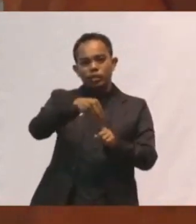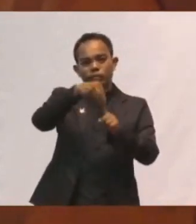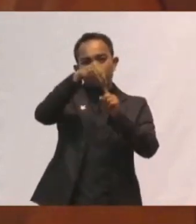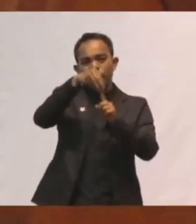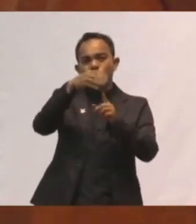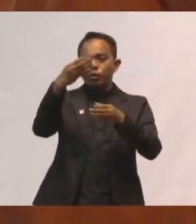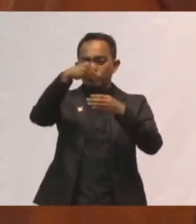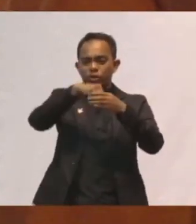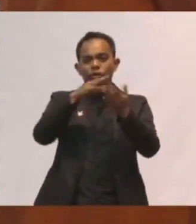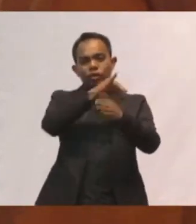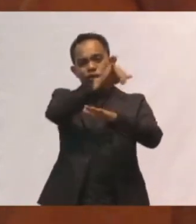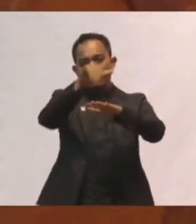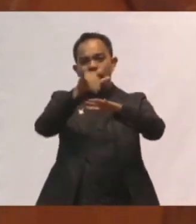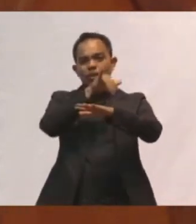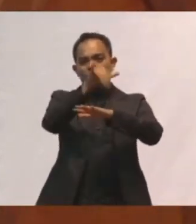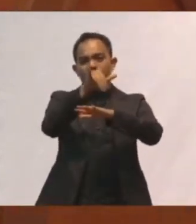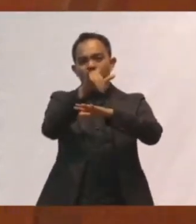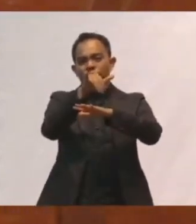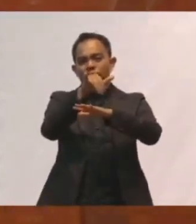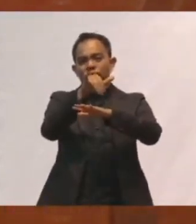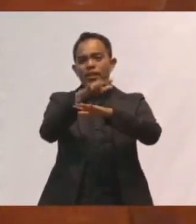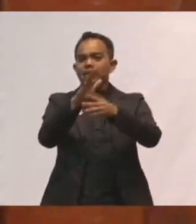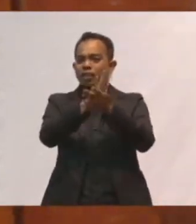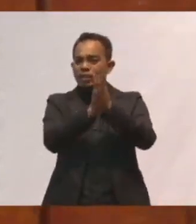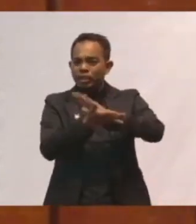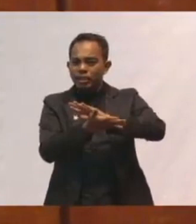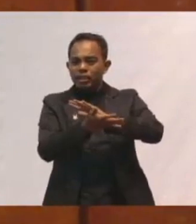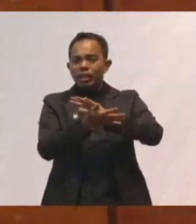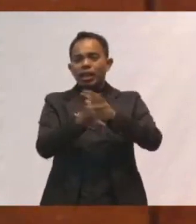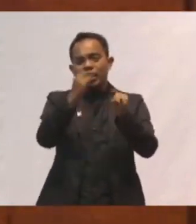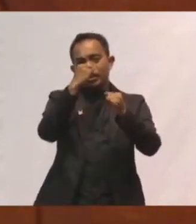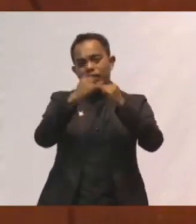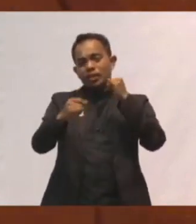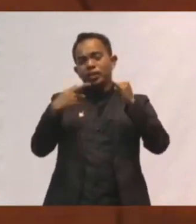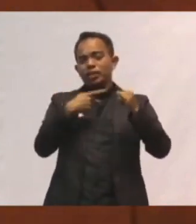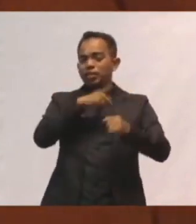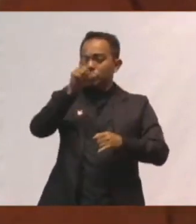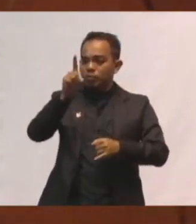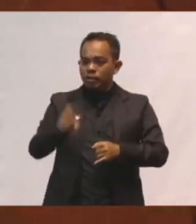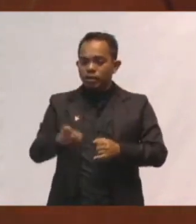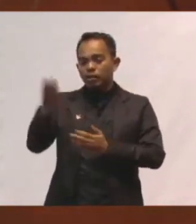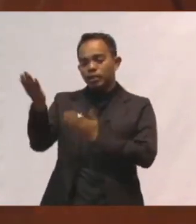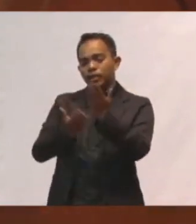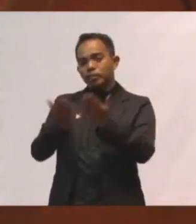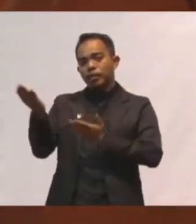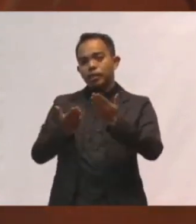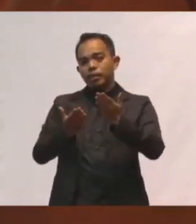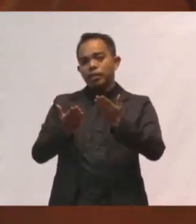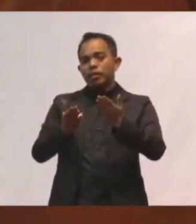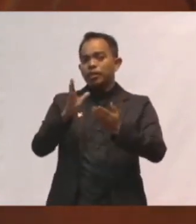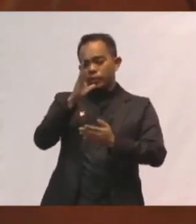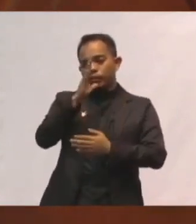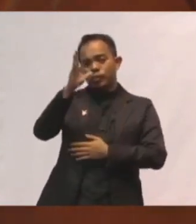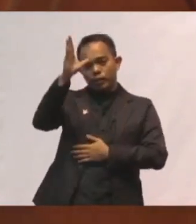syurga. Jadi kesimpulannya, kita harus berbakti dengan ibu bapa